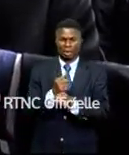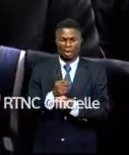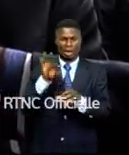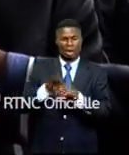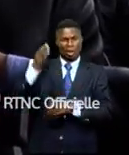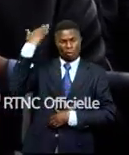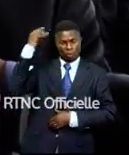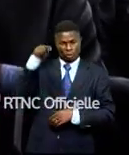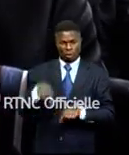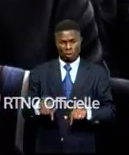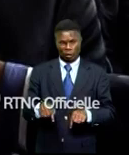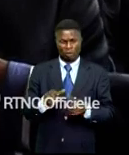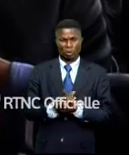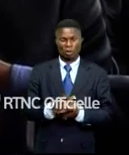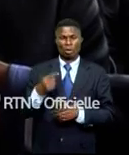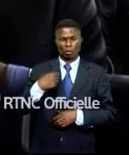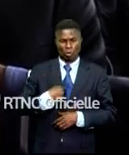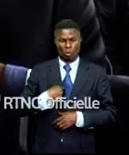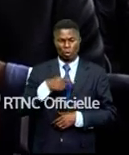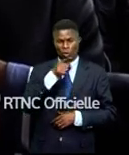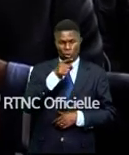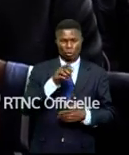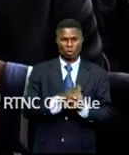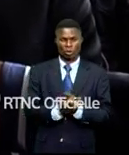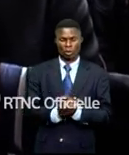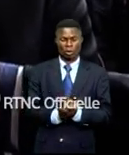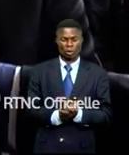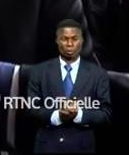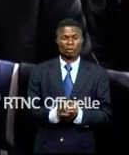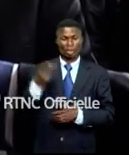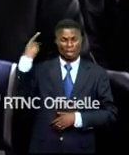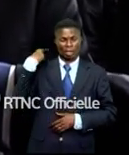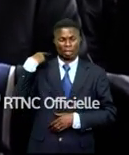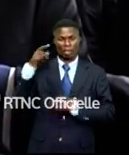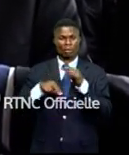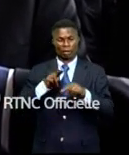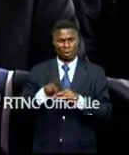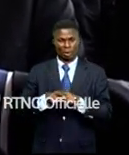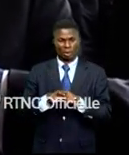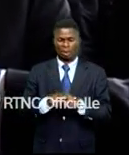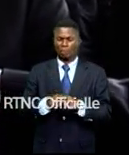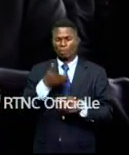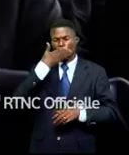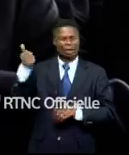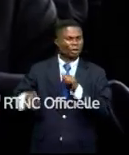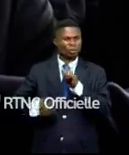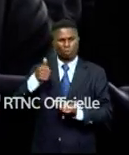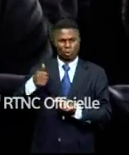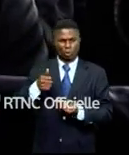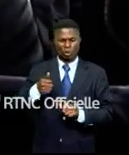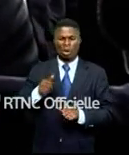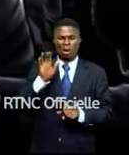passée, j'avais devant moi un député excellent,